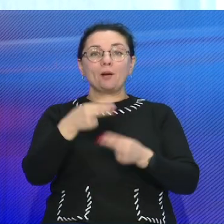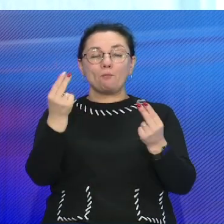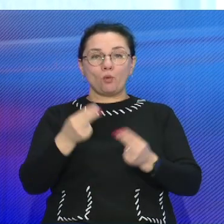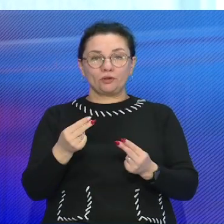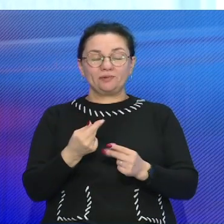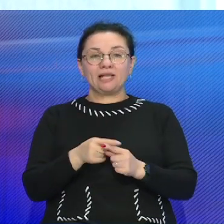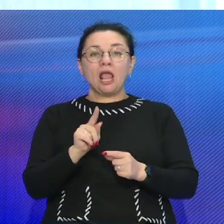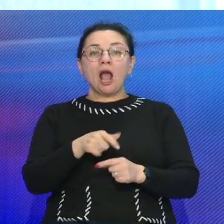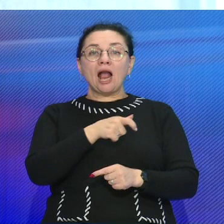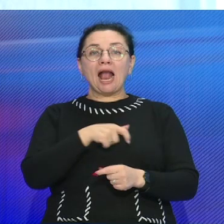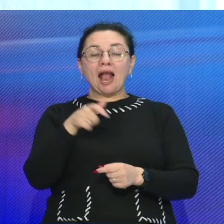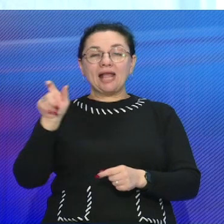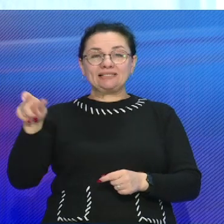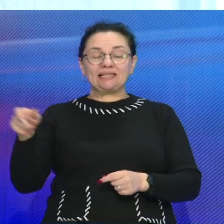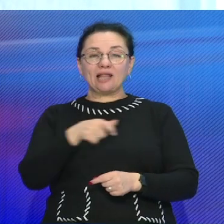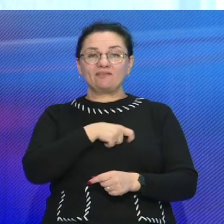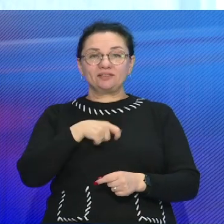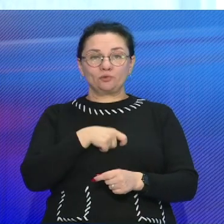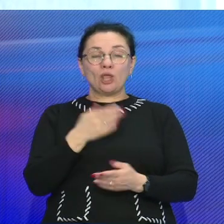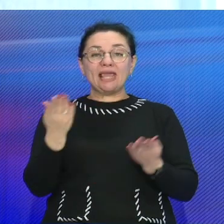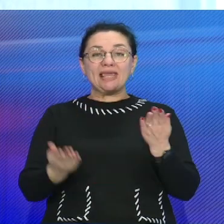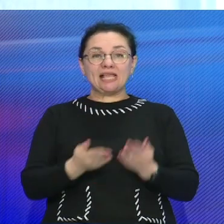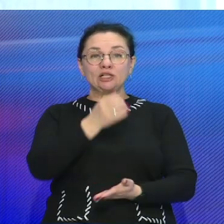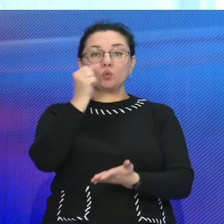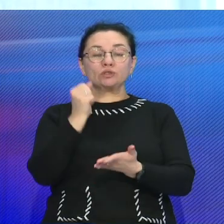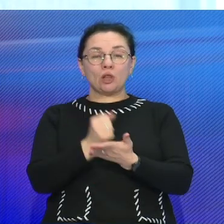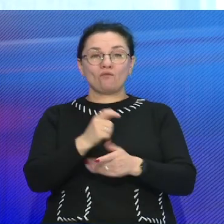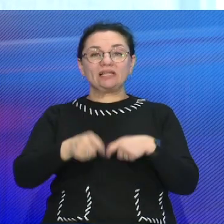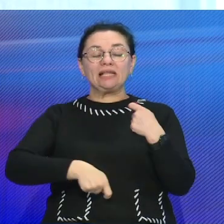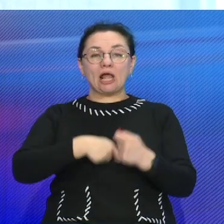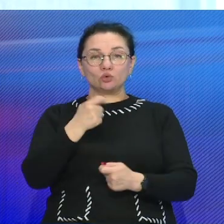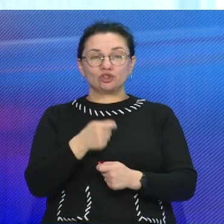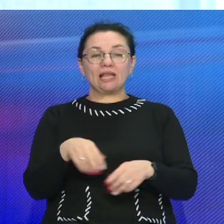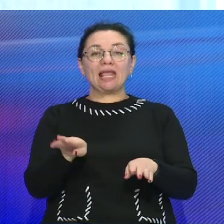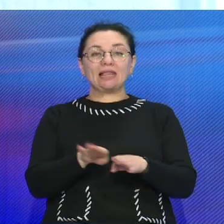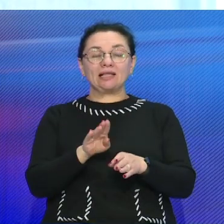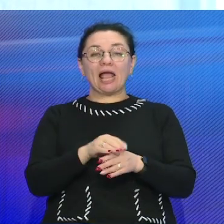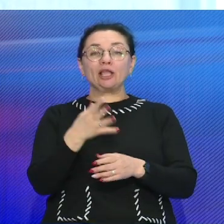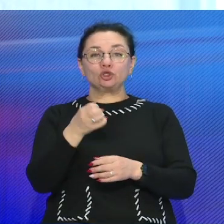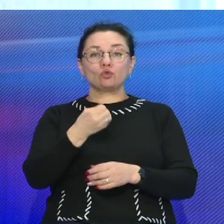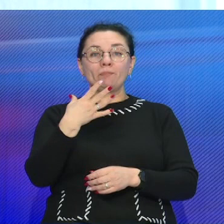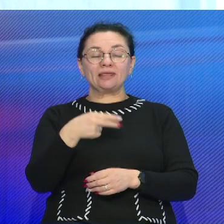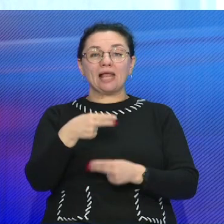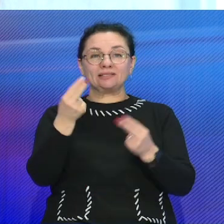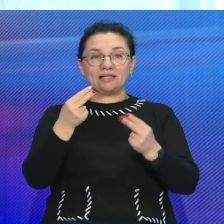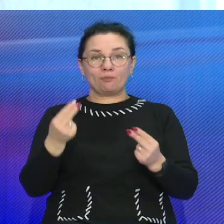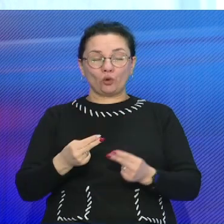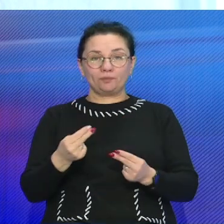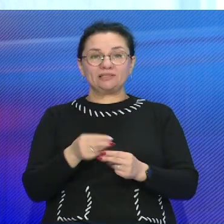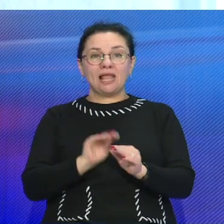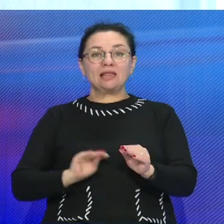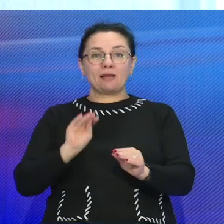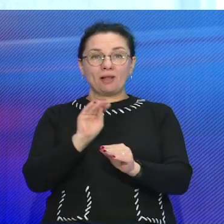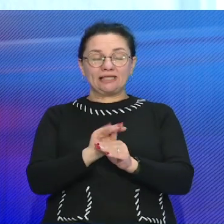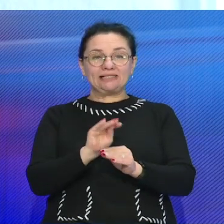регистрации кандидатов. И в случае, если установлены нарушения, тогда отбирается еще 15% подписей и проводится дополнительная